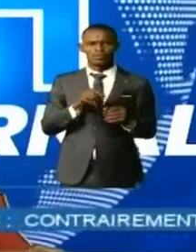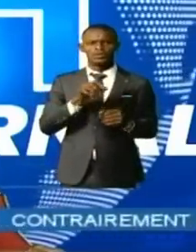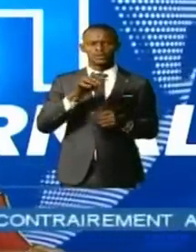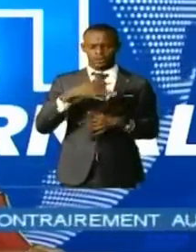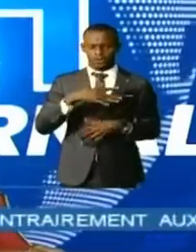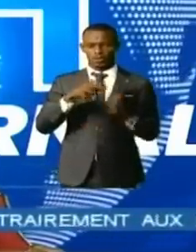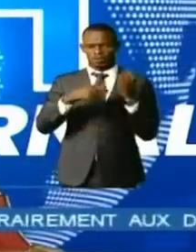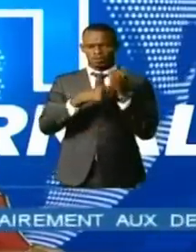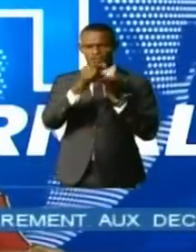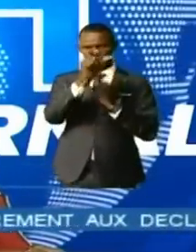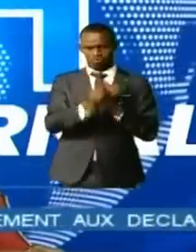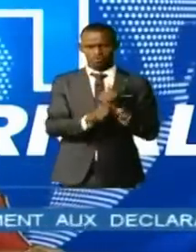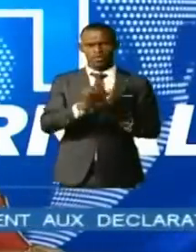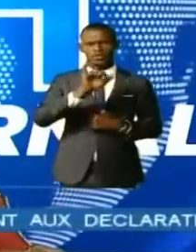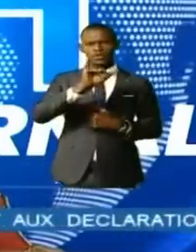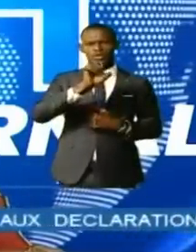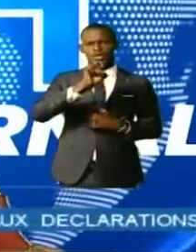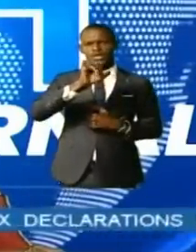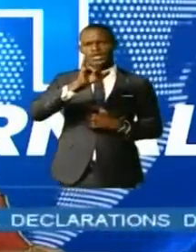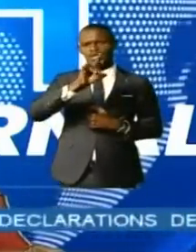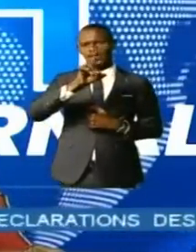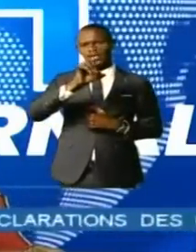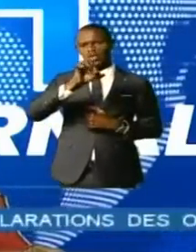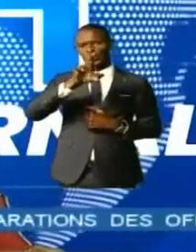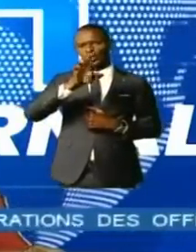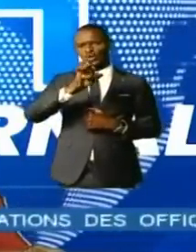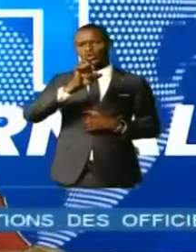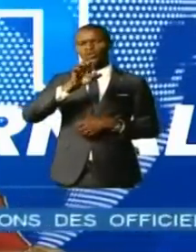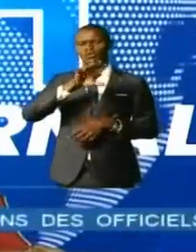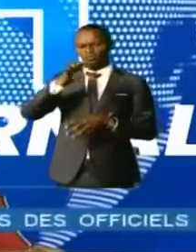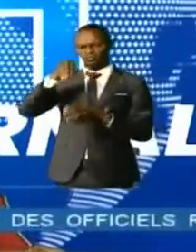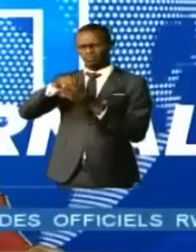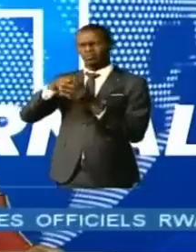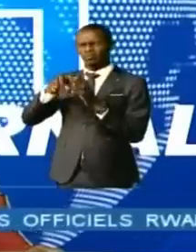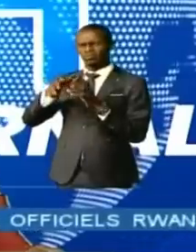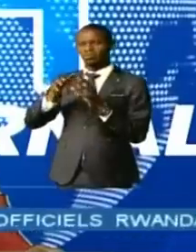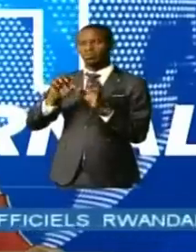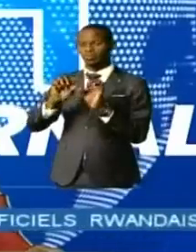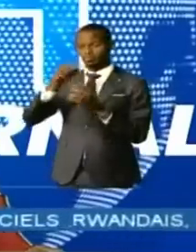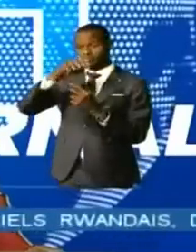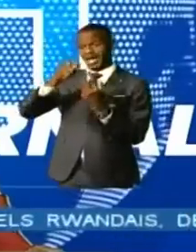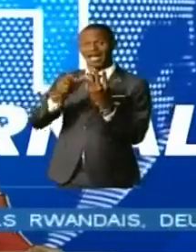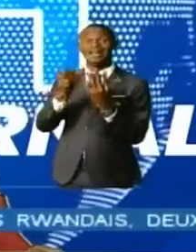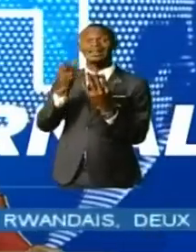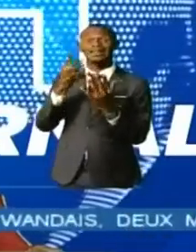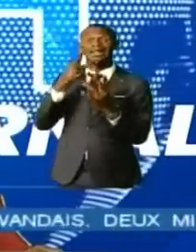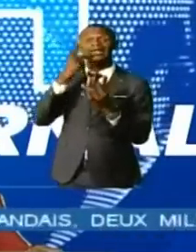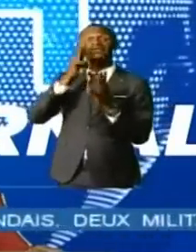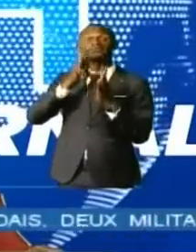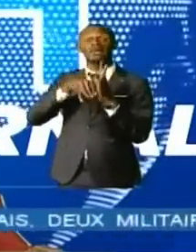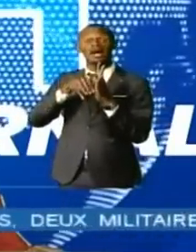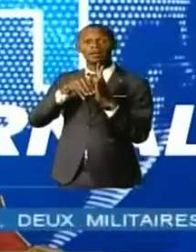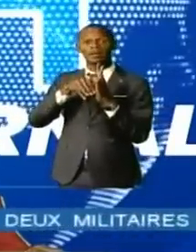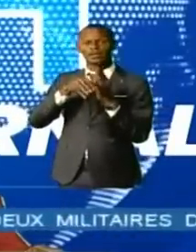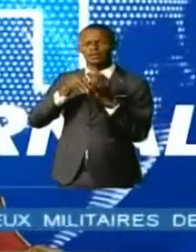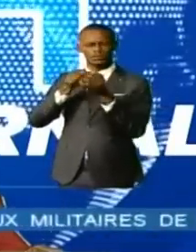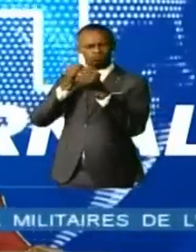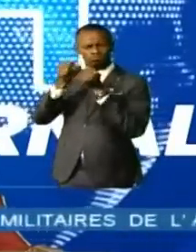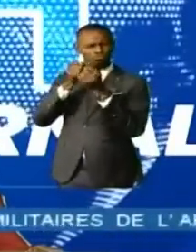social. 27 ans après, les membres de sa famille politique et biologique se sont souvenus encore de ce grand homme qui a